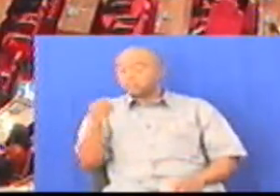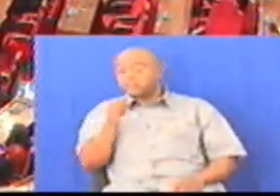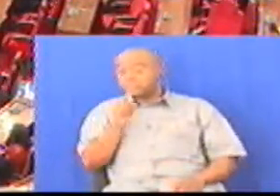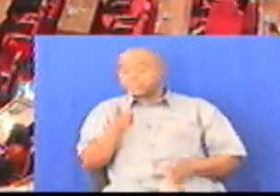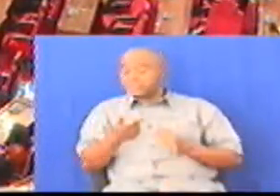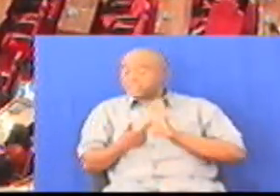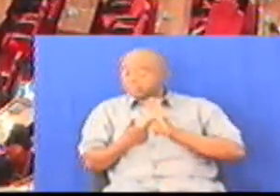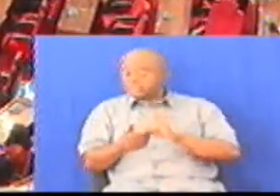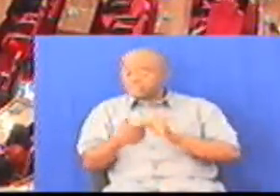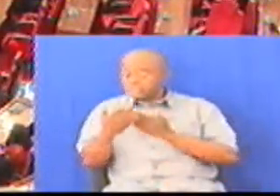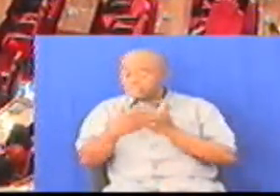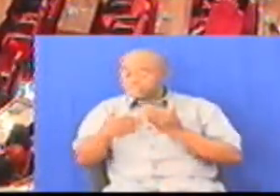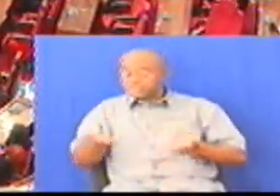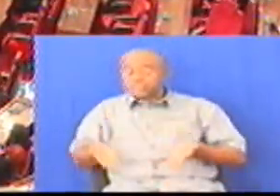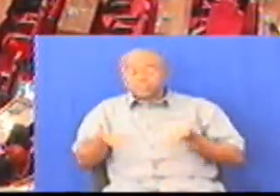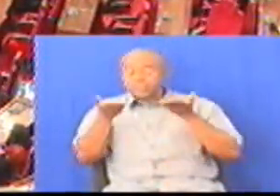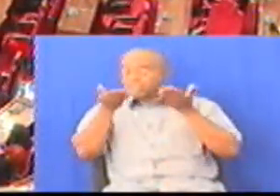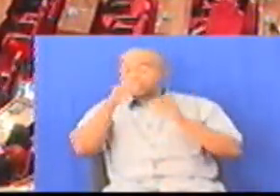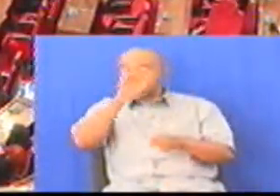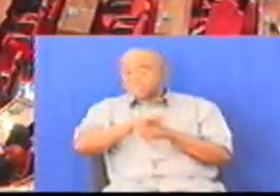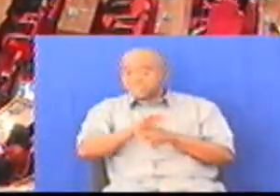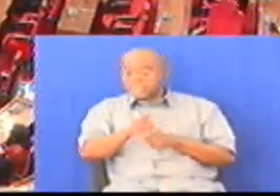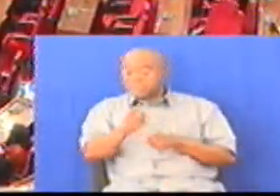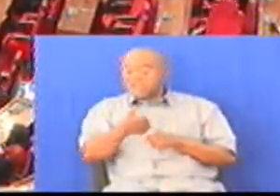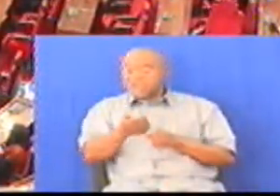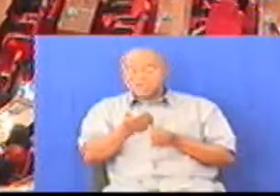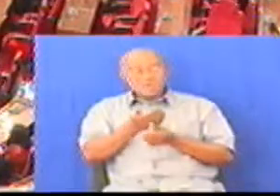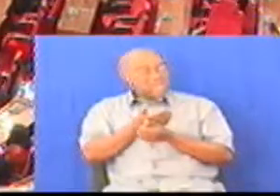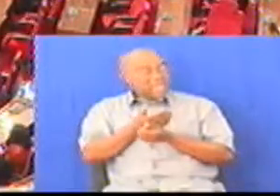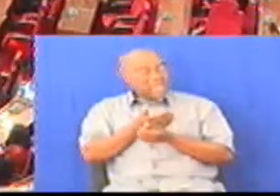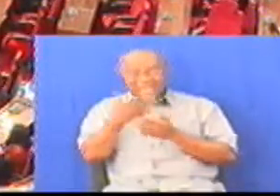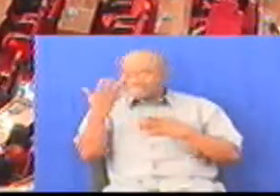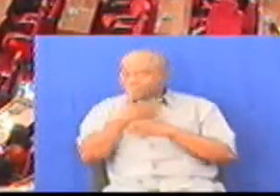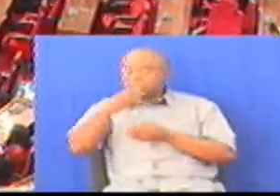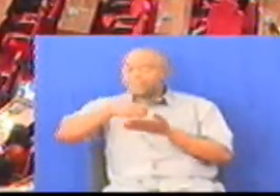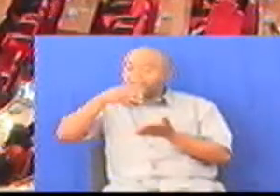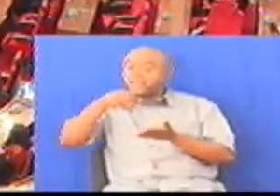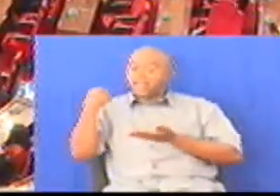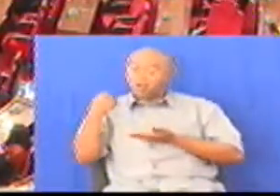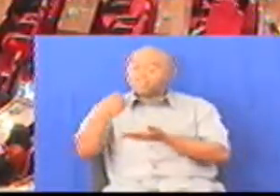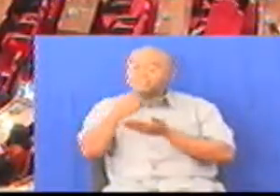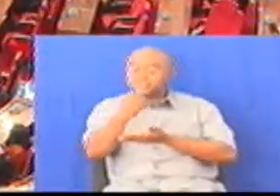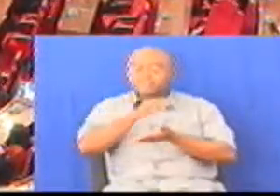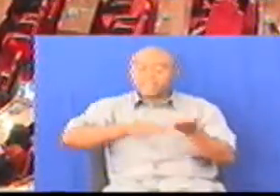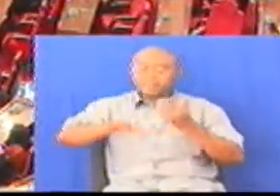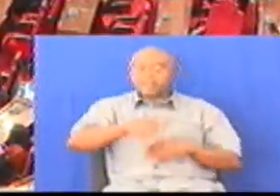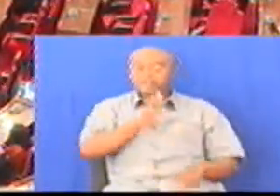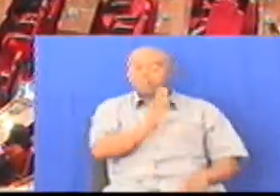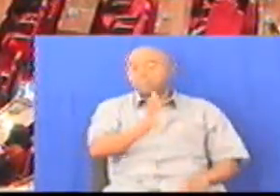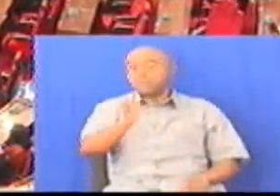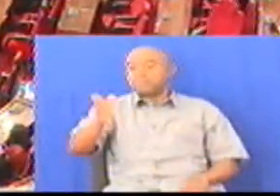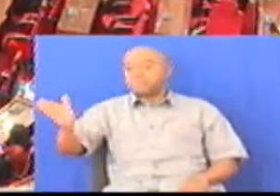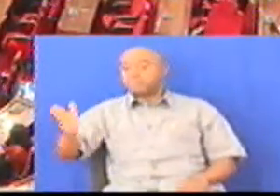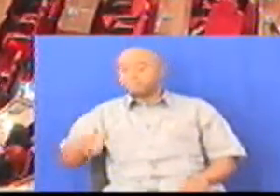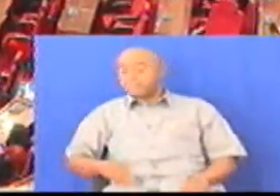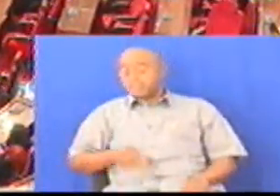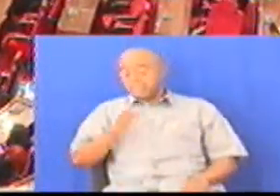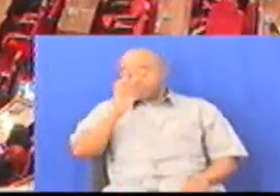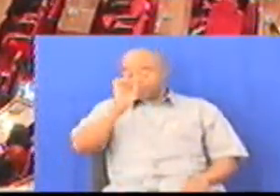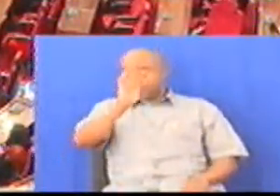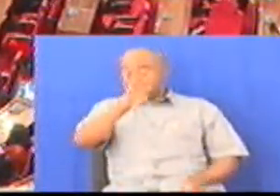nchi zinazoendelewa bado hazifaidiki na uwekezaji kwa maeneo hayo. Mheshimiwa Spika, miaka 10